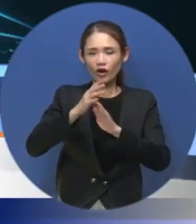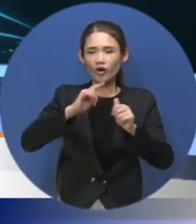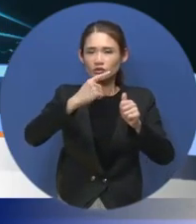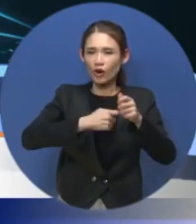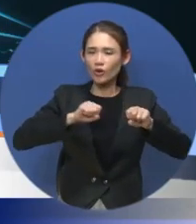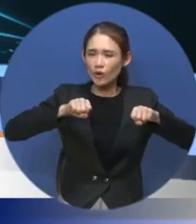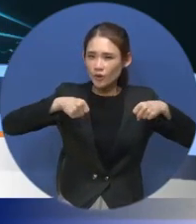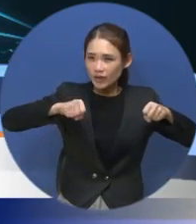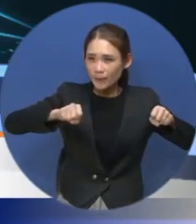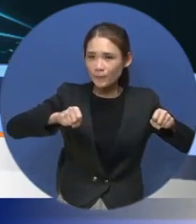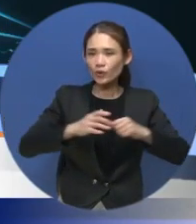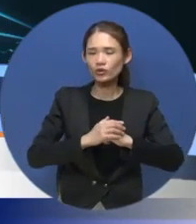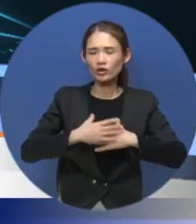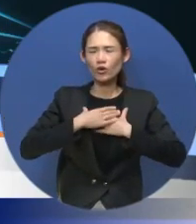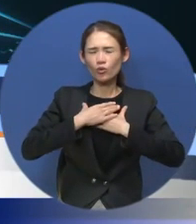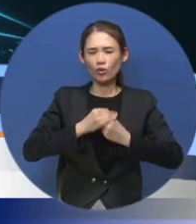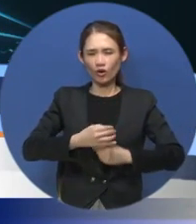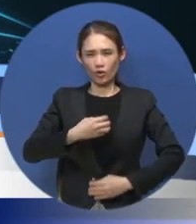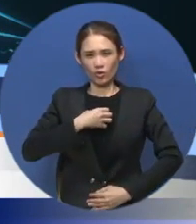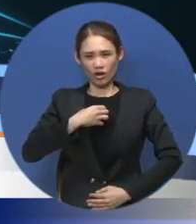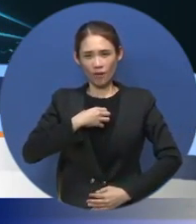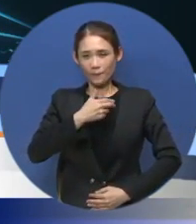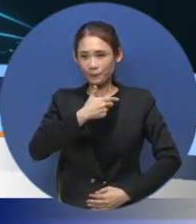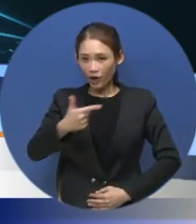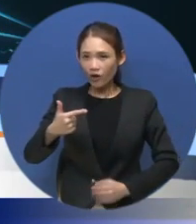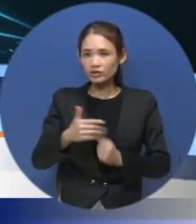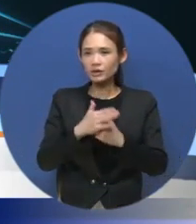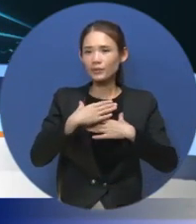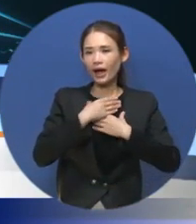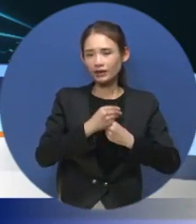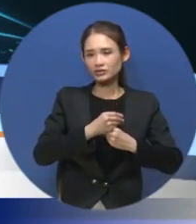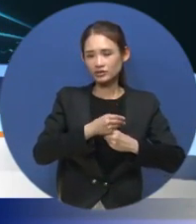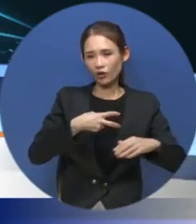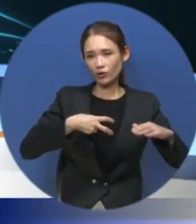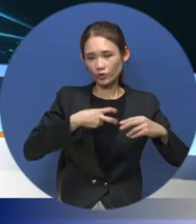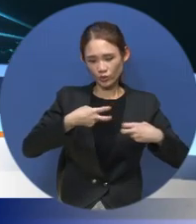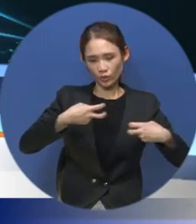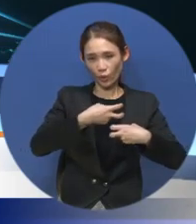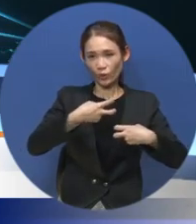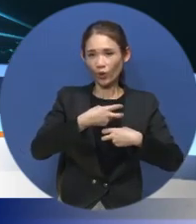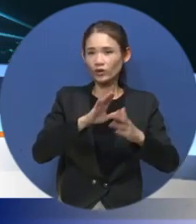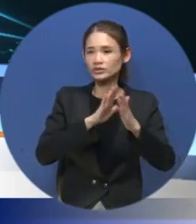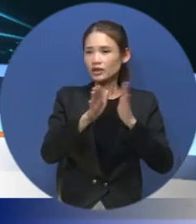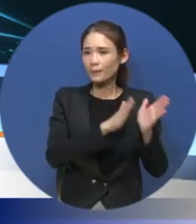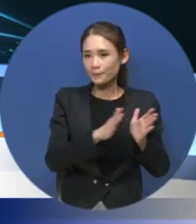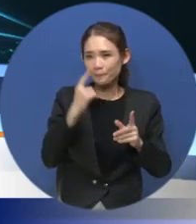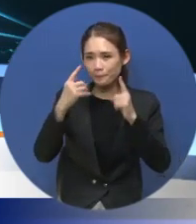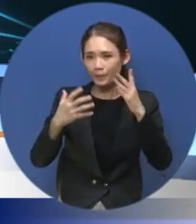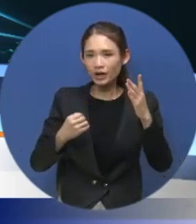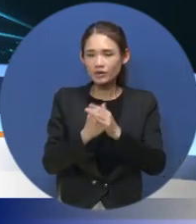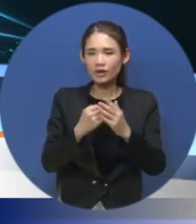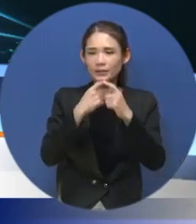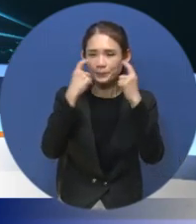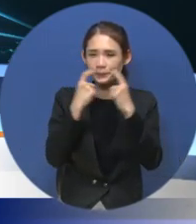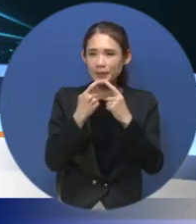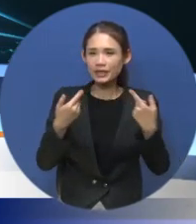건의와 여성친화도시 조성을 위한 사업 발굴, 그리고 홍보대사 역할 등을 2년 동안 수행하게